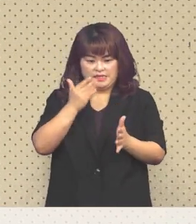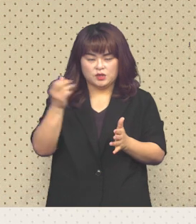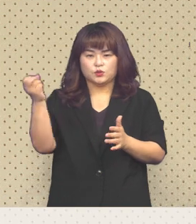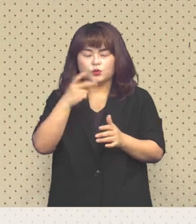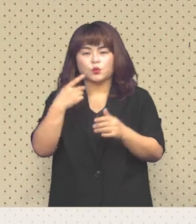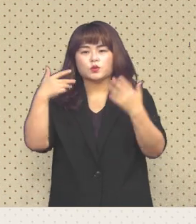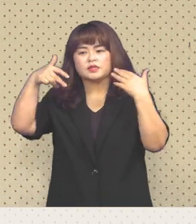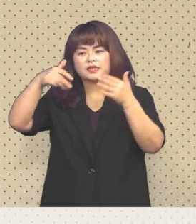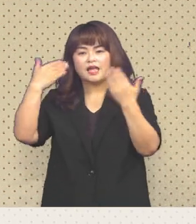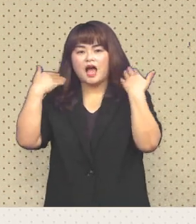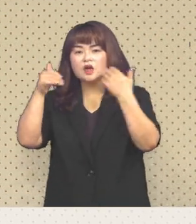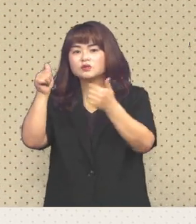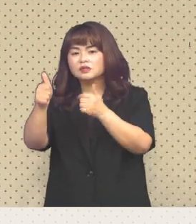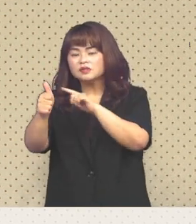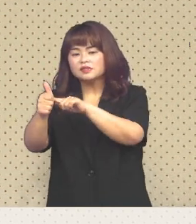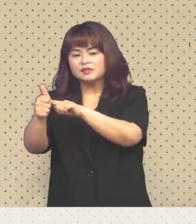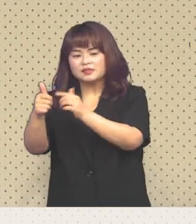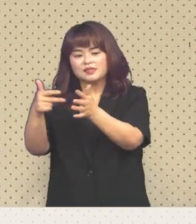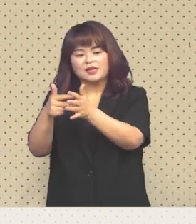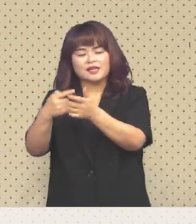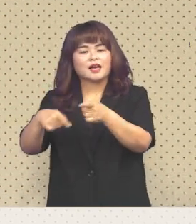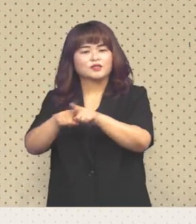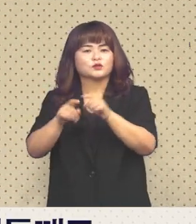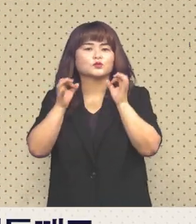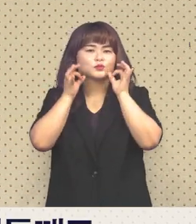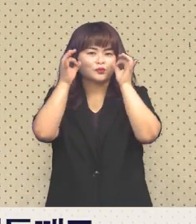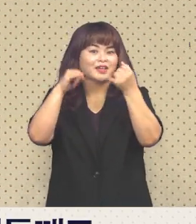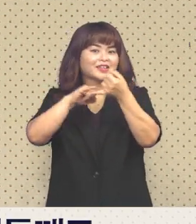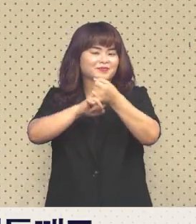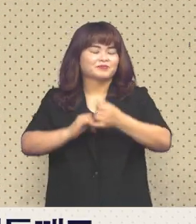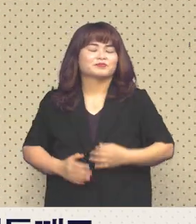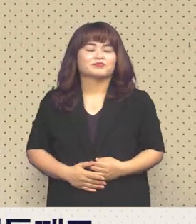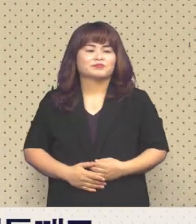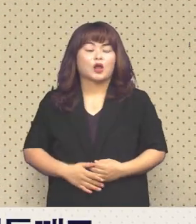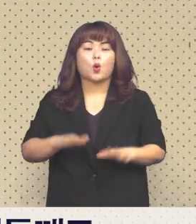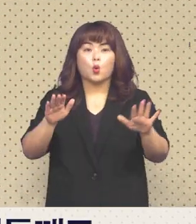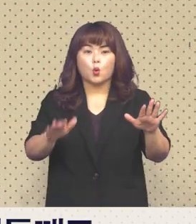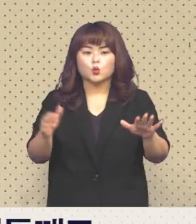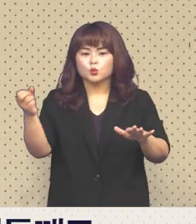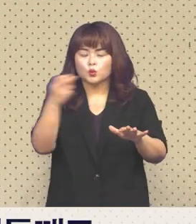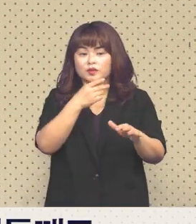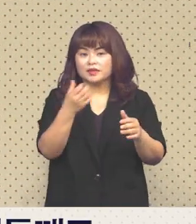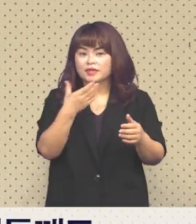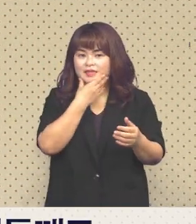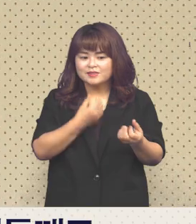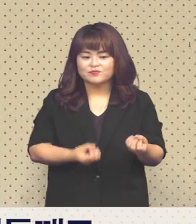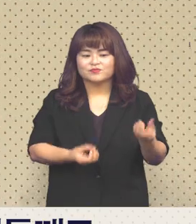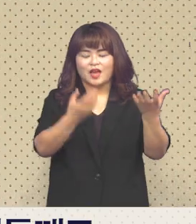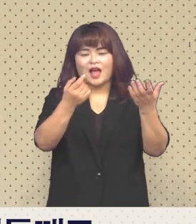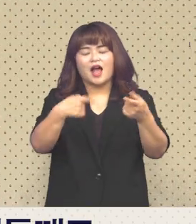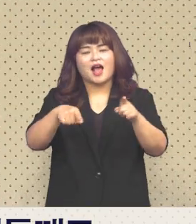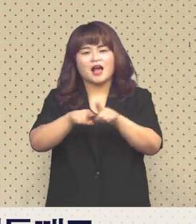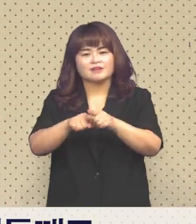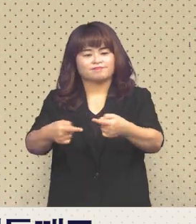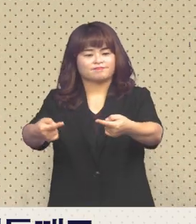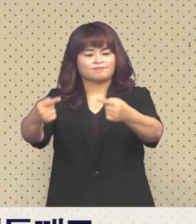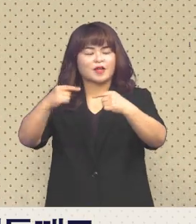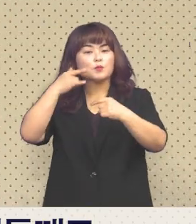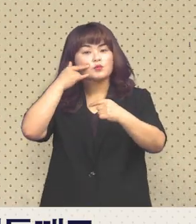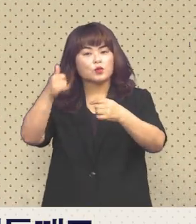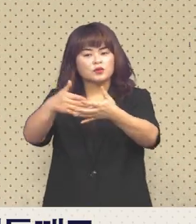또 장학재단이 노력을 하겠습니다. 오늘 다시 한번 여러분들께 축하드리고 함께해